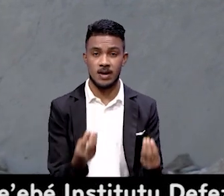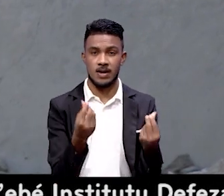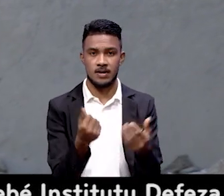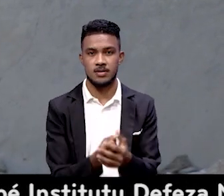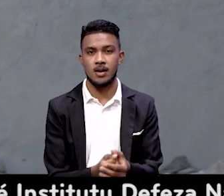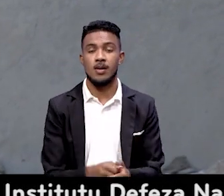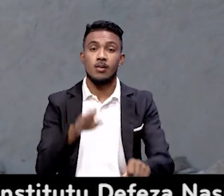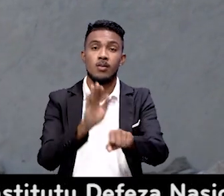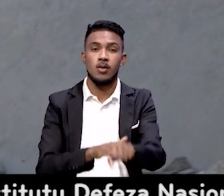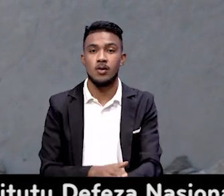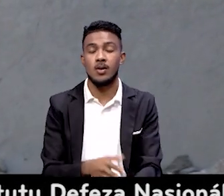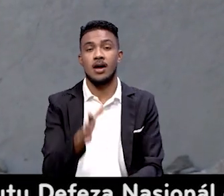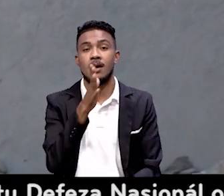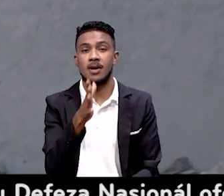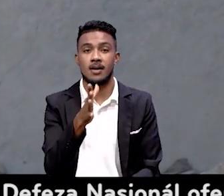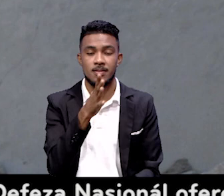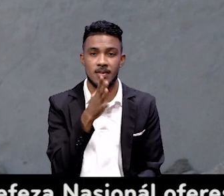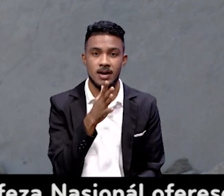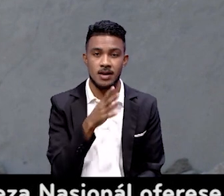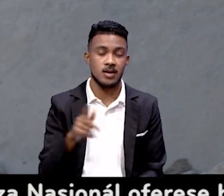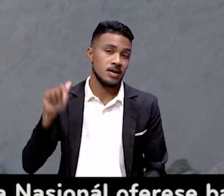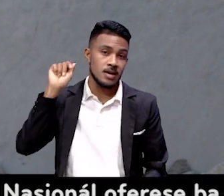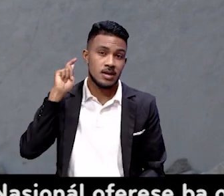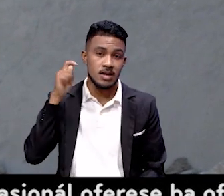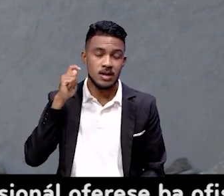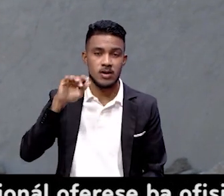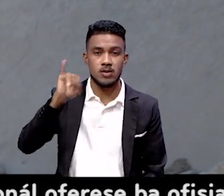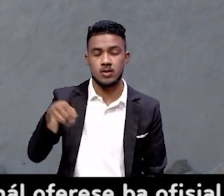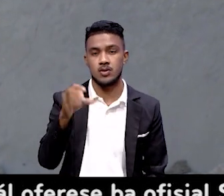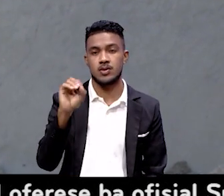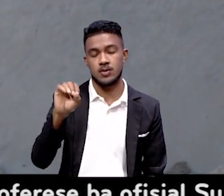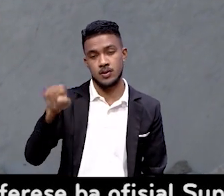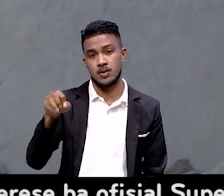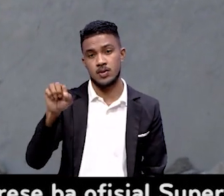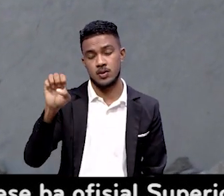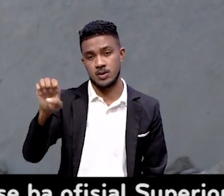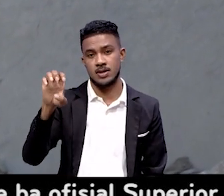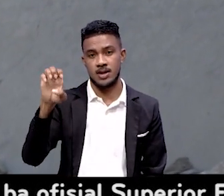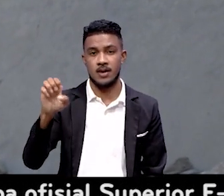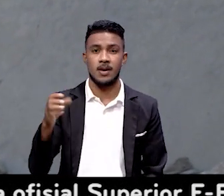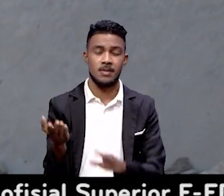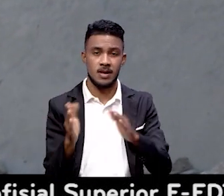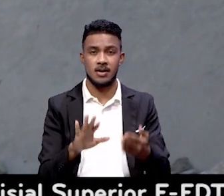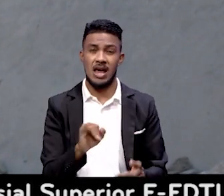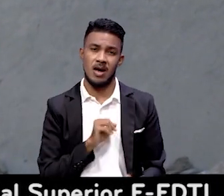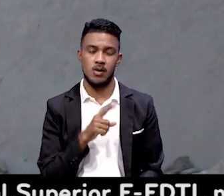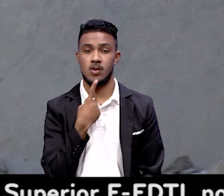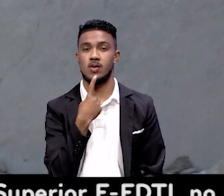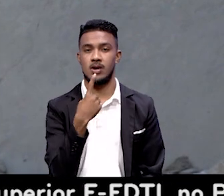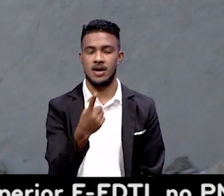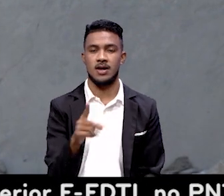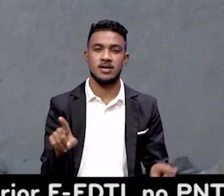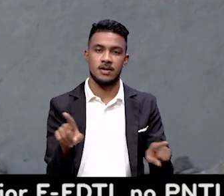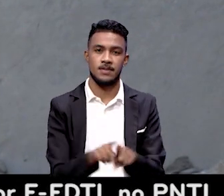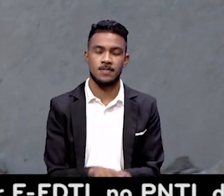Tiada mati tu na. Ah tiada mati tu na. Ni bah awak mahu saudara. au ti hana sene antau ke hau rai kala ne